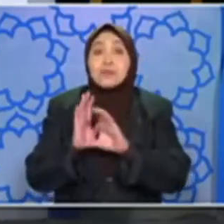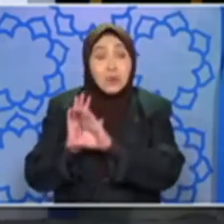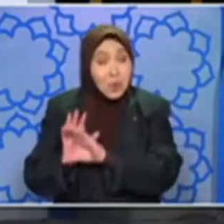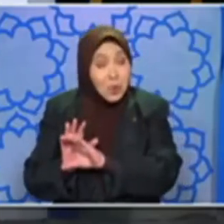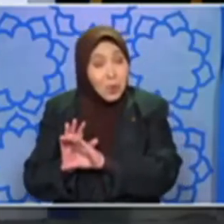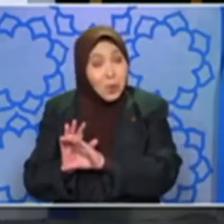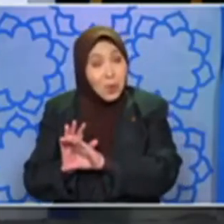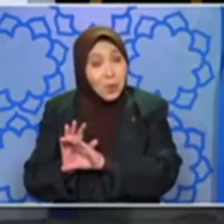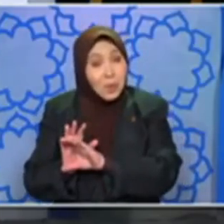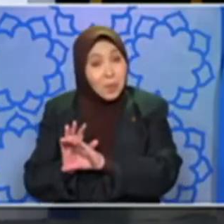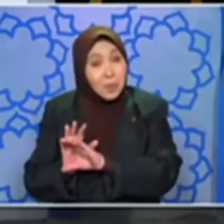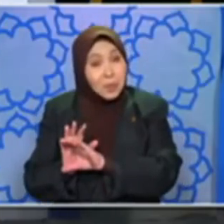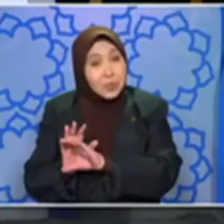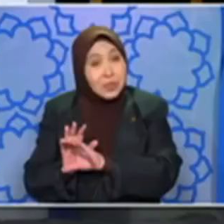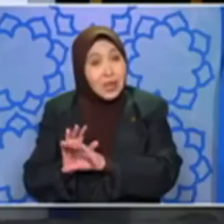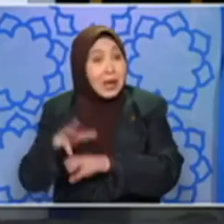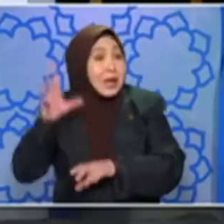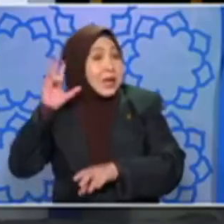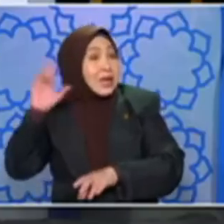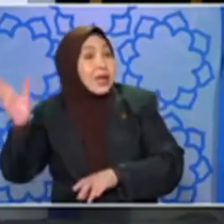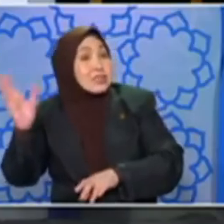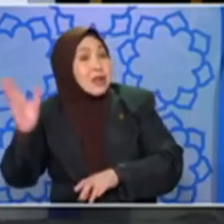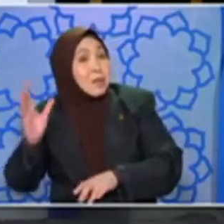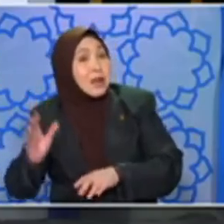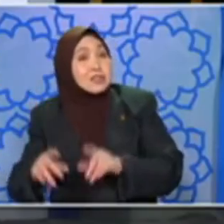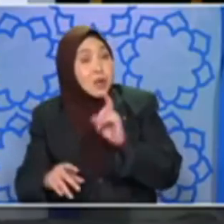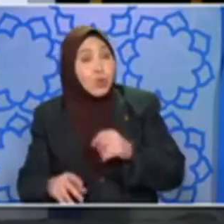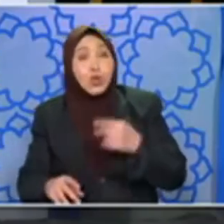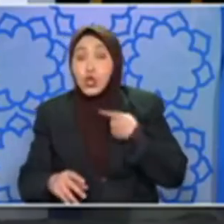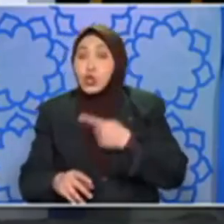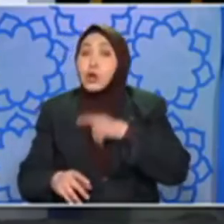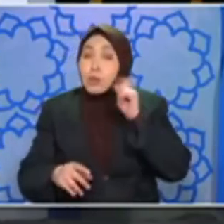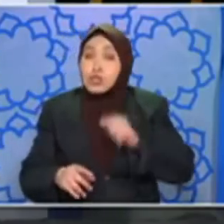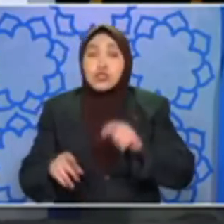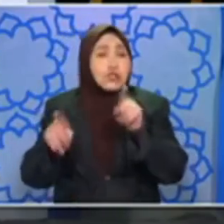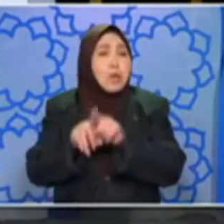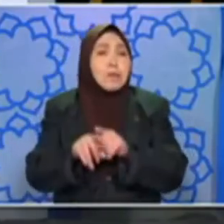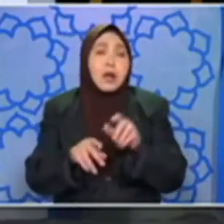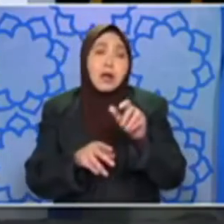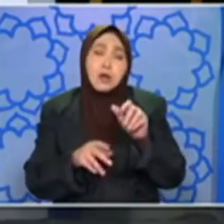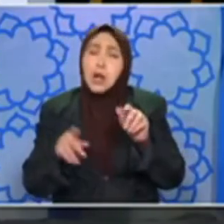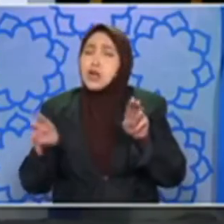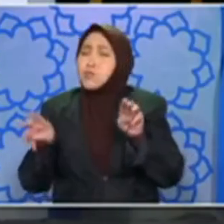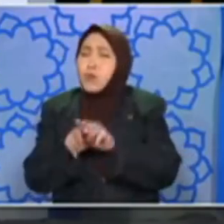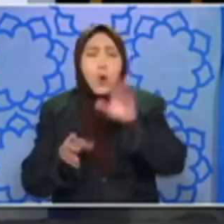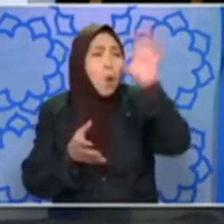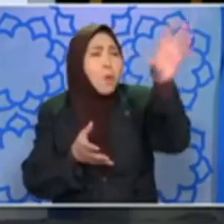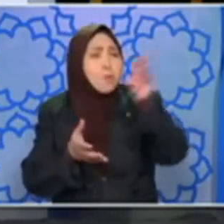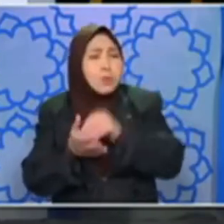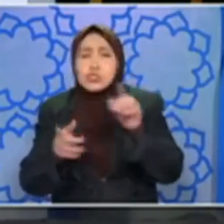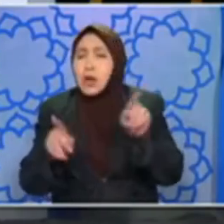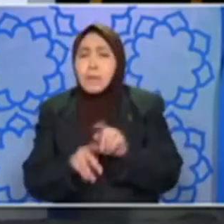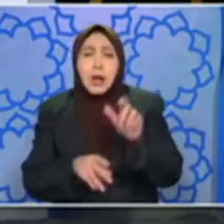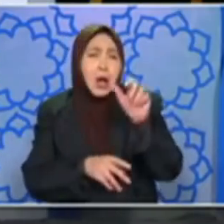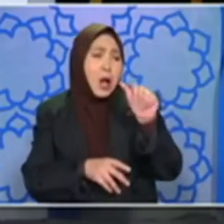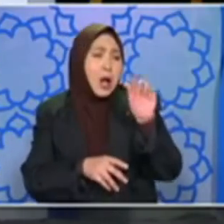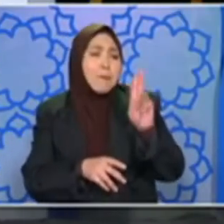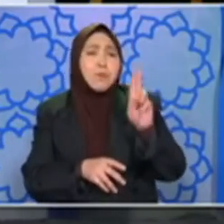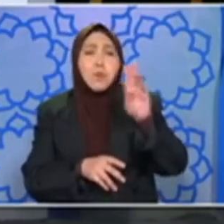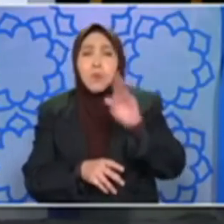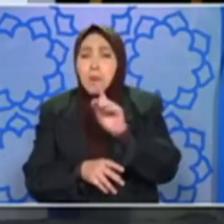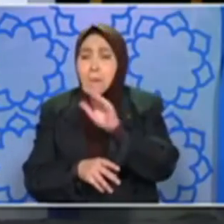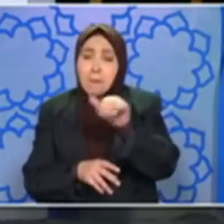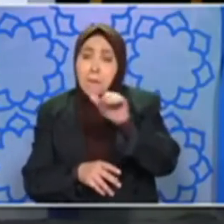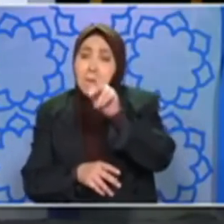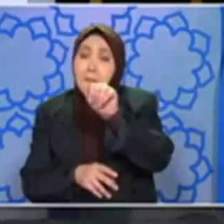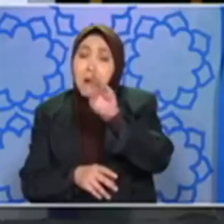kemudian dengar ceramah kata kita mesti seperti Abu Bakar contohnya kan, untuk bersama dengan Nabi.